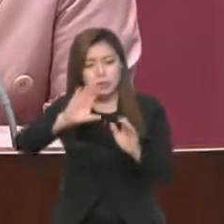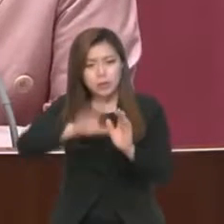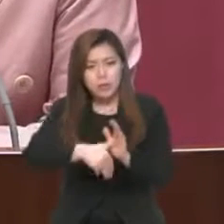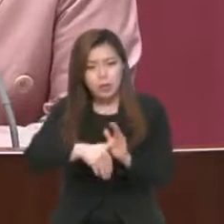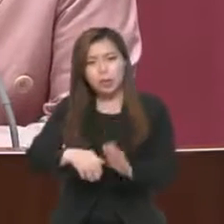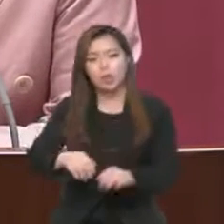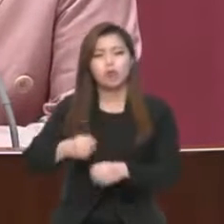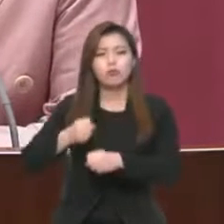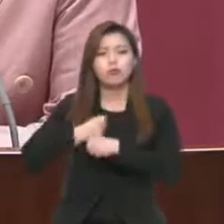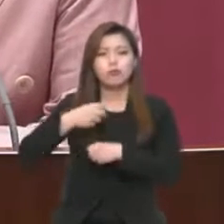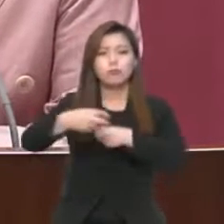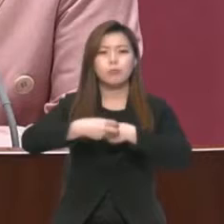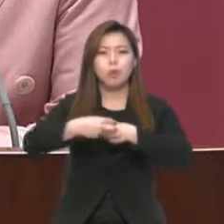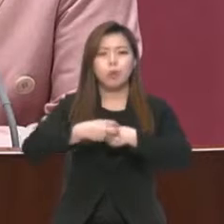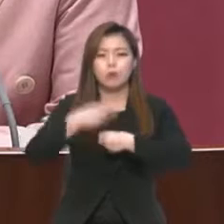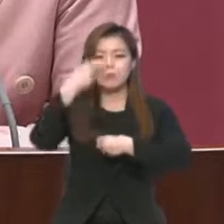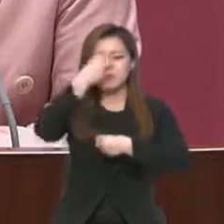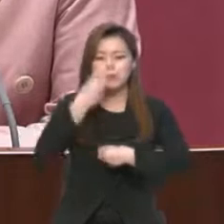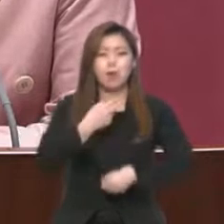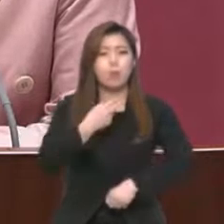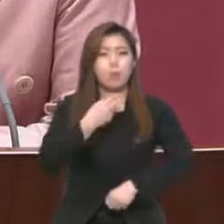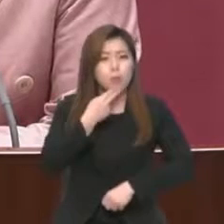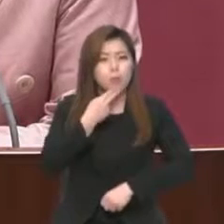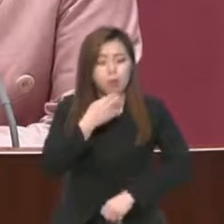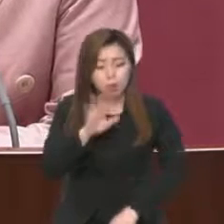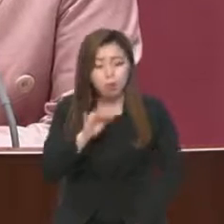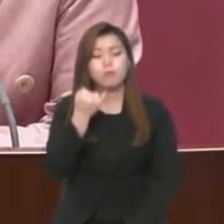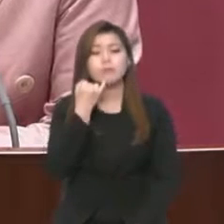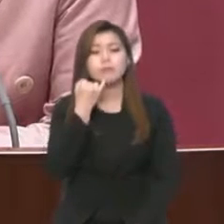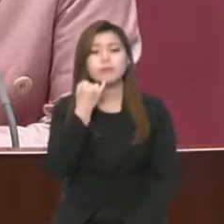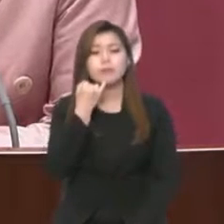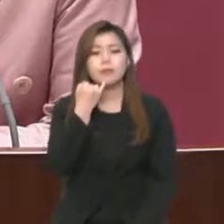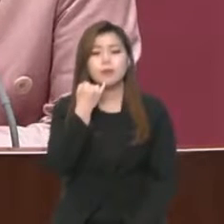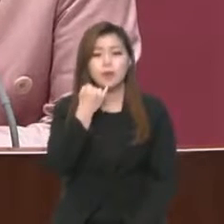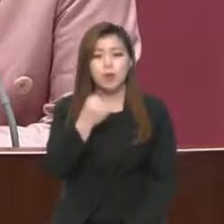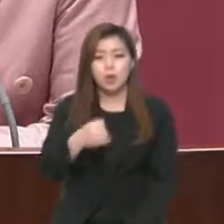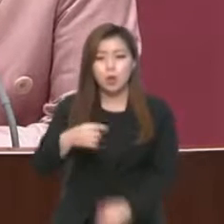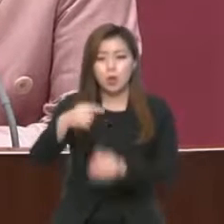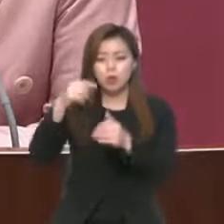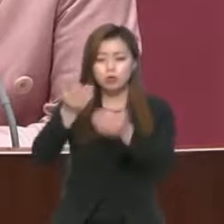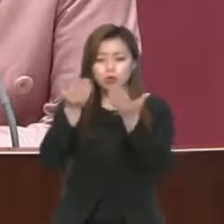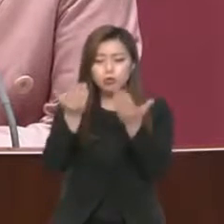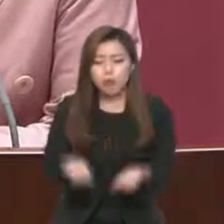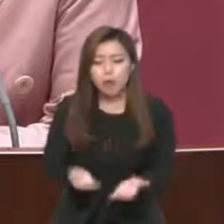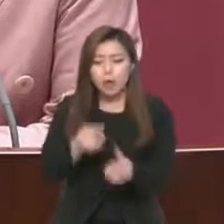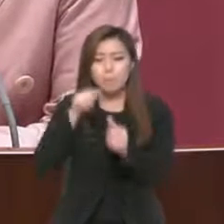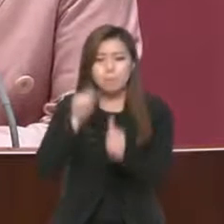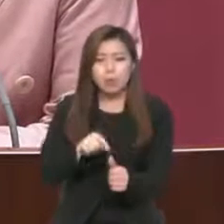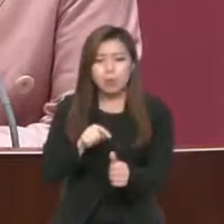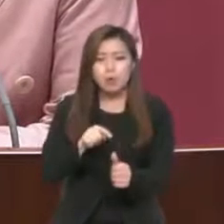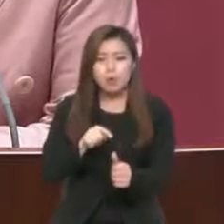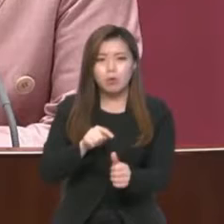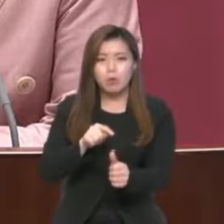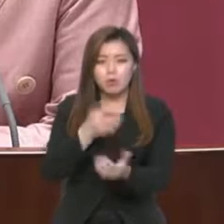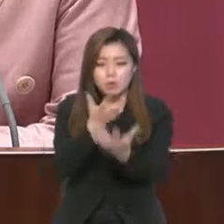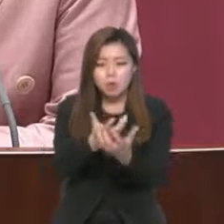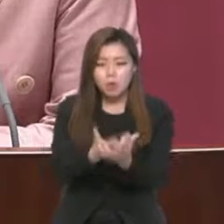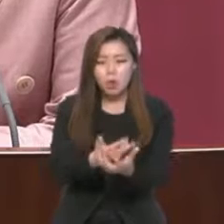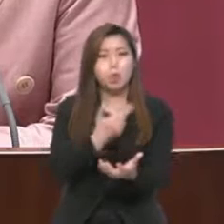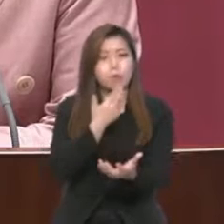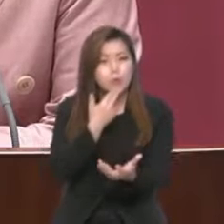요양 심사는 거치지 않아도 된다. 휴가 명령서 없이 구두 승인만 받으면